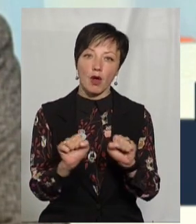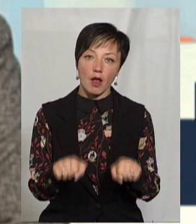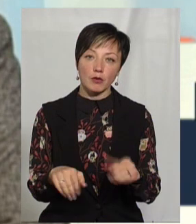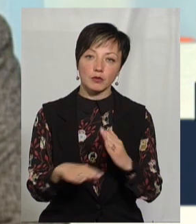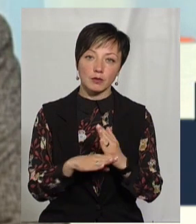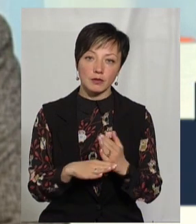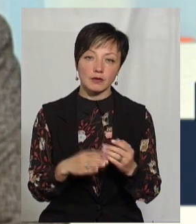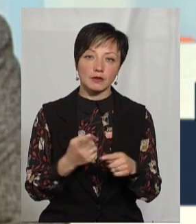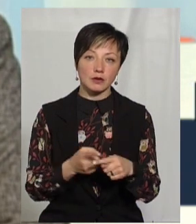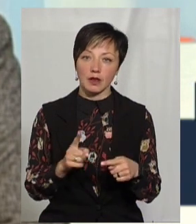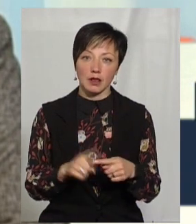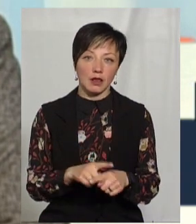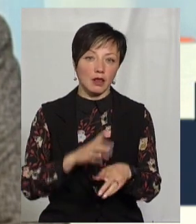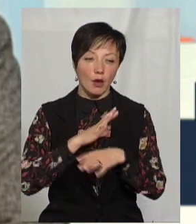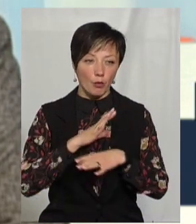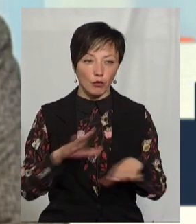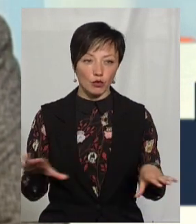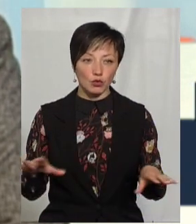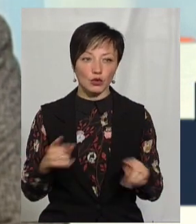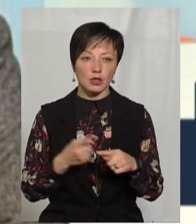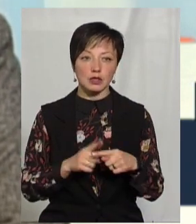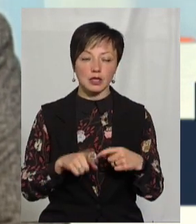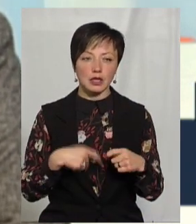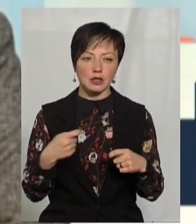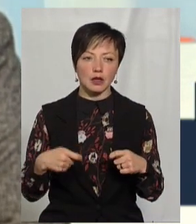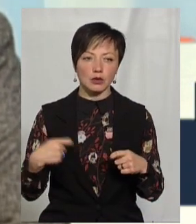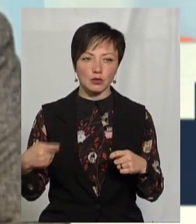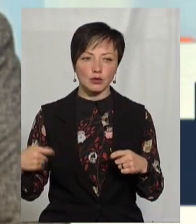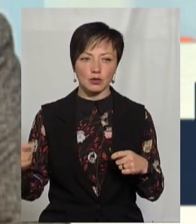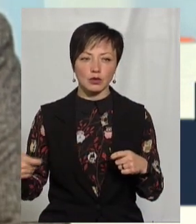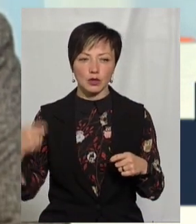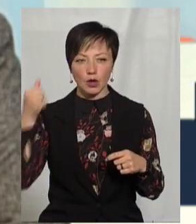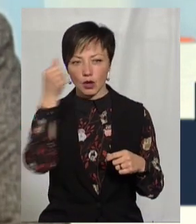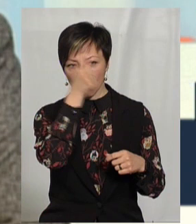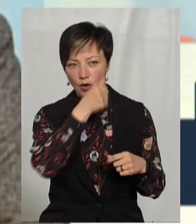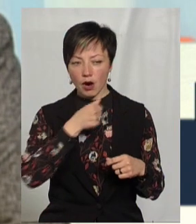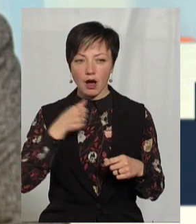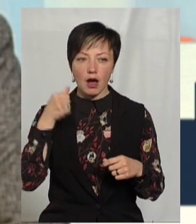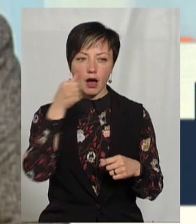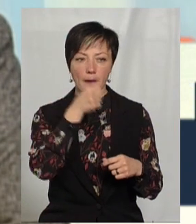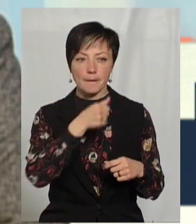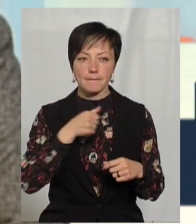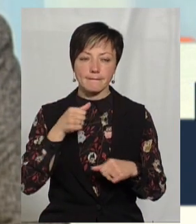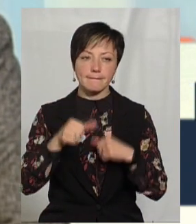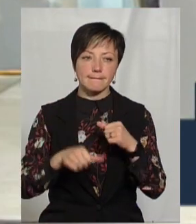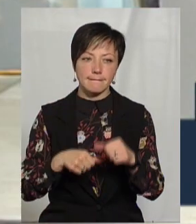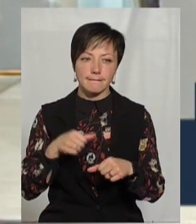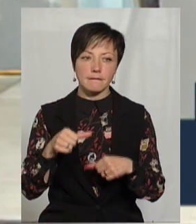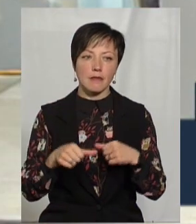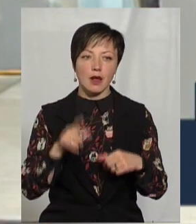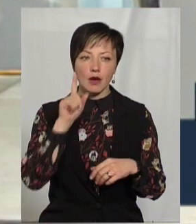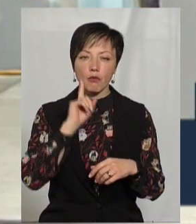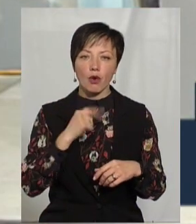допомогти в цьому, не знайшлось. І це все тягнулося роками. Поки я ось певний час